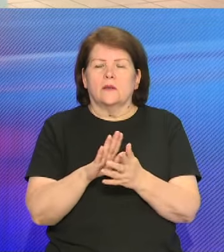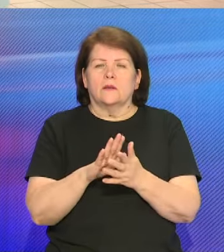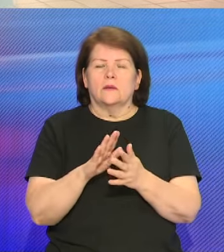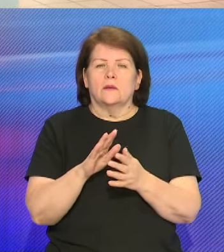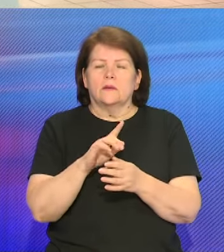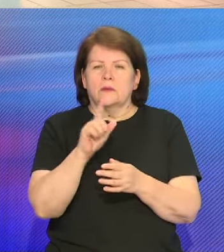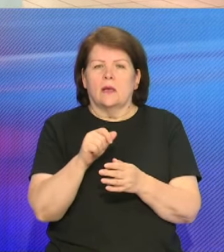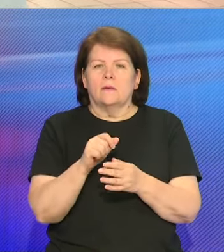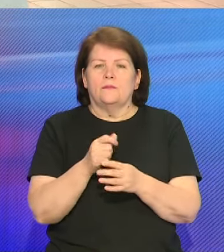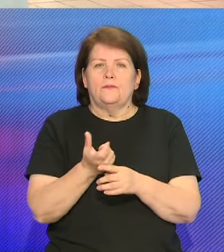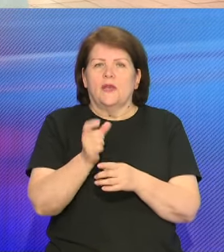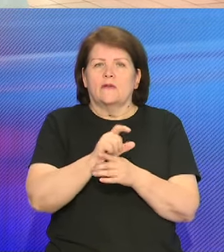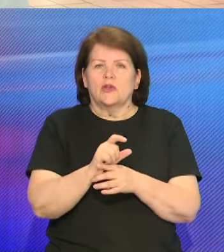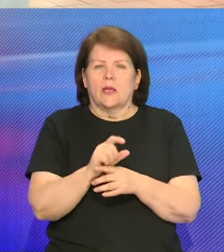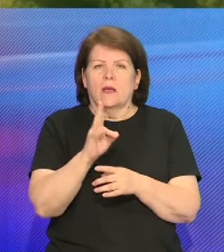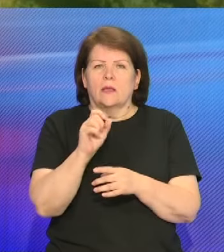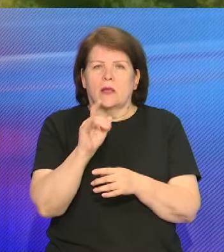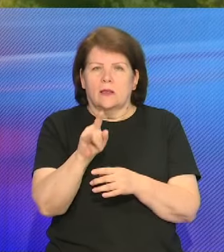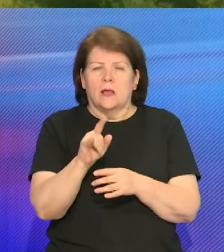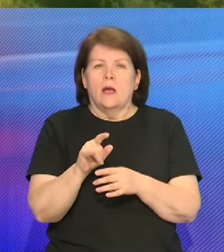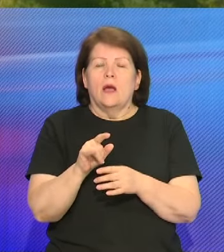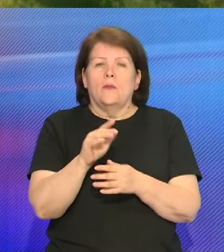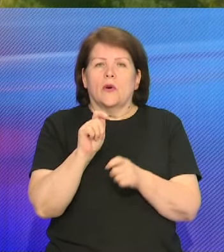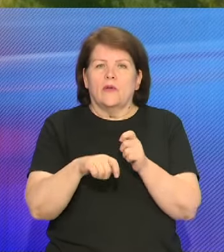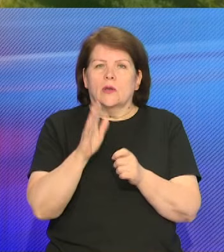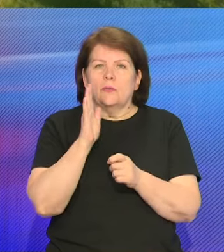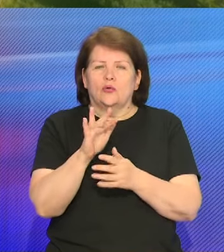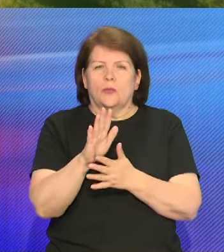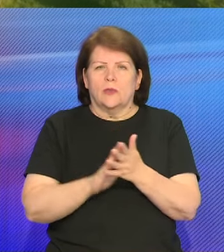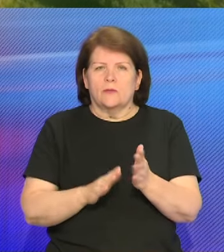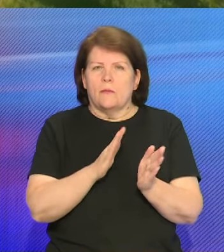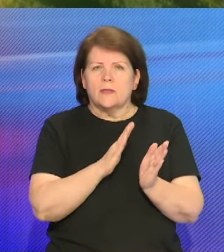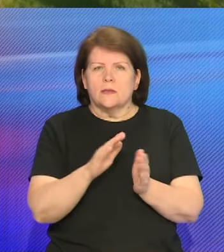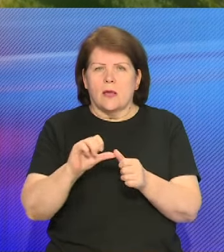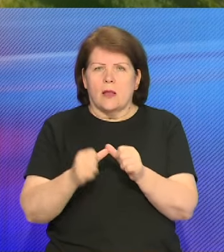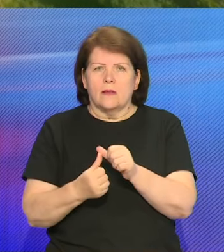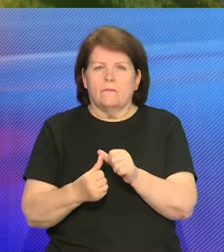Праверкі працягнуцца, рэйды санітарных службаў да канца сезона будуць рэгулярнымі.